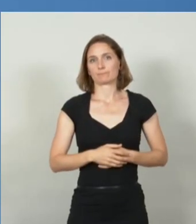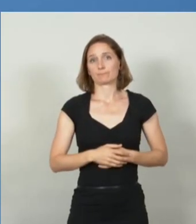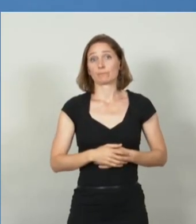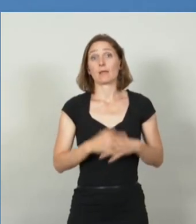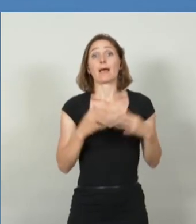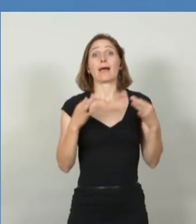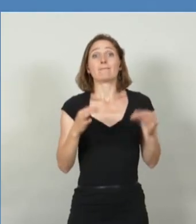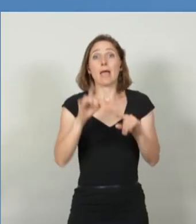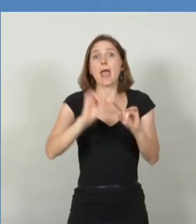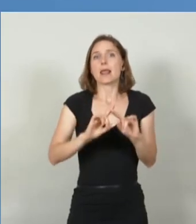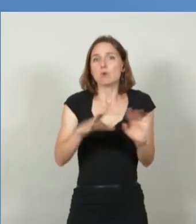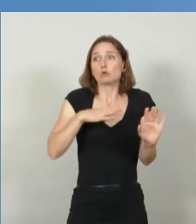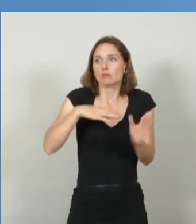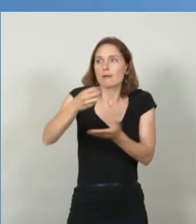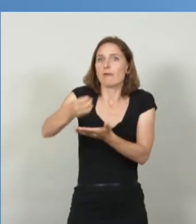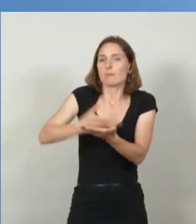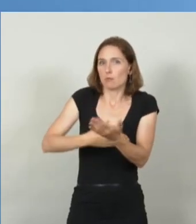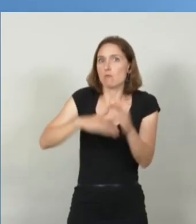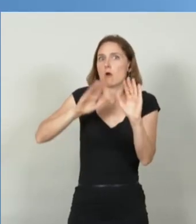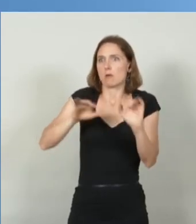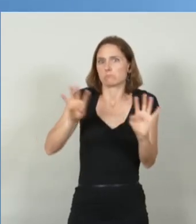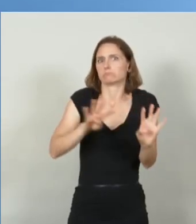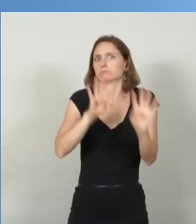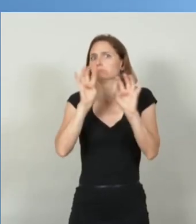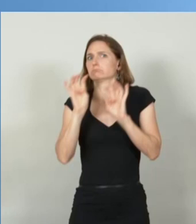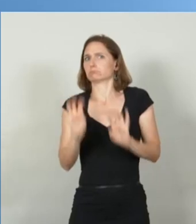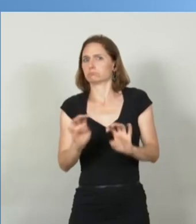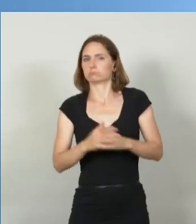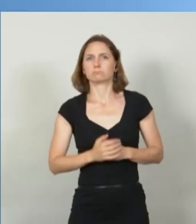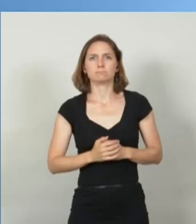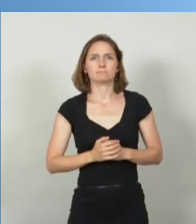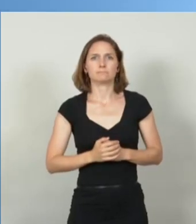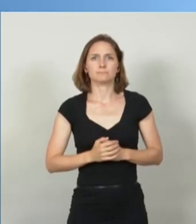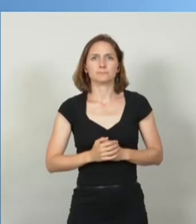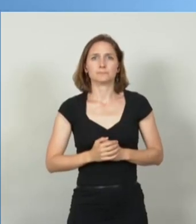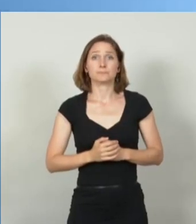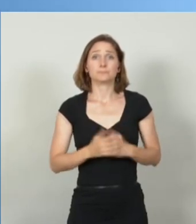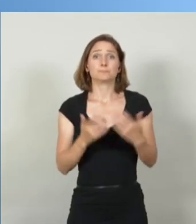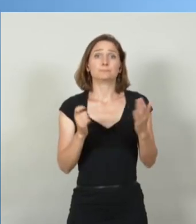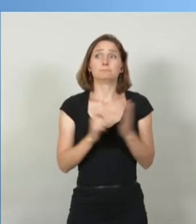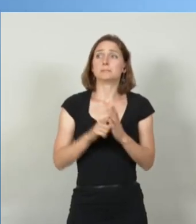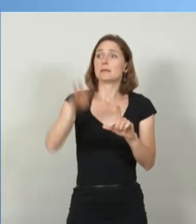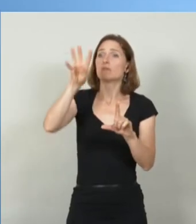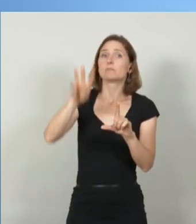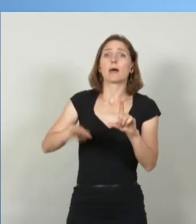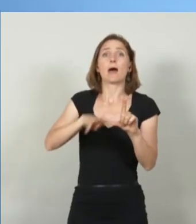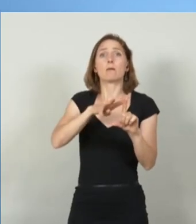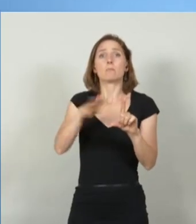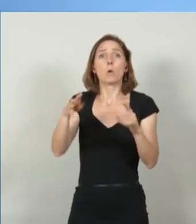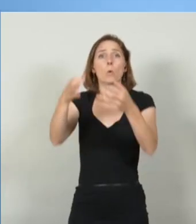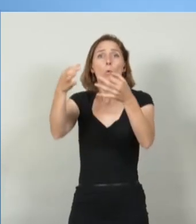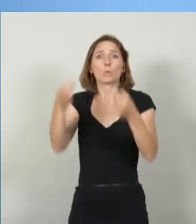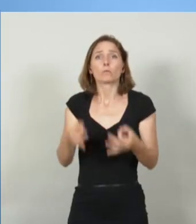que l'on a il y a quand même quelques grosses questions lorsque l'on récupère les tableaux qui font qui existent